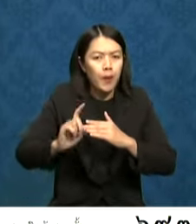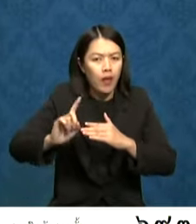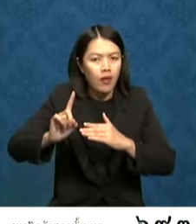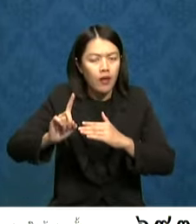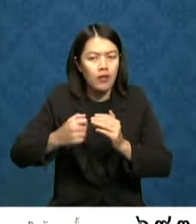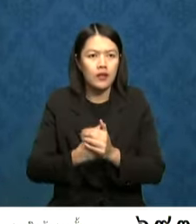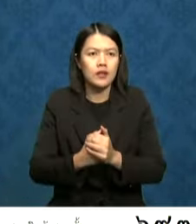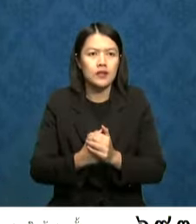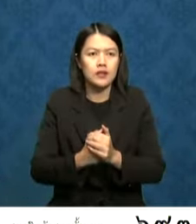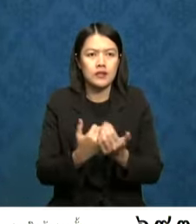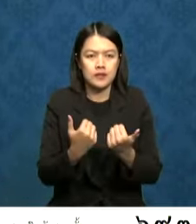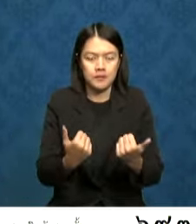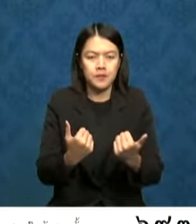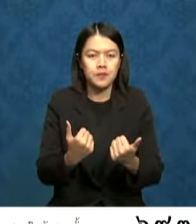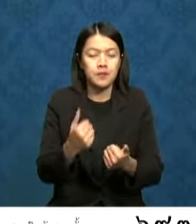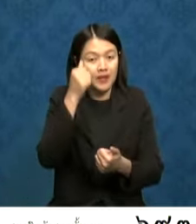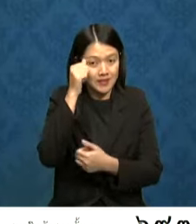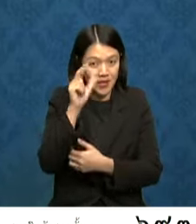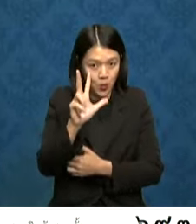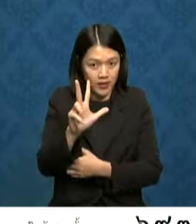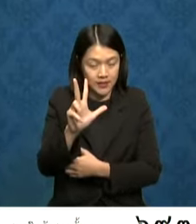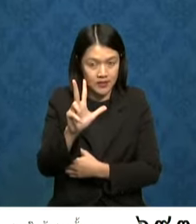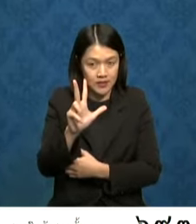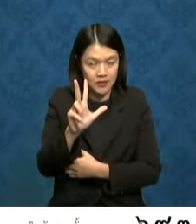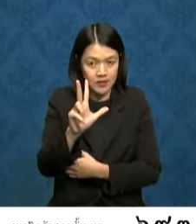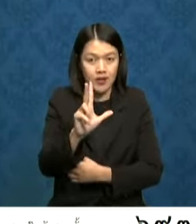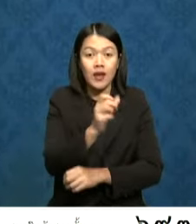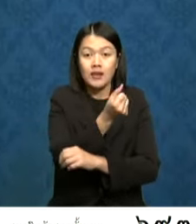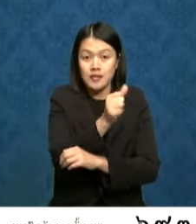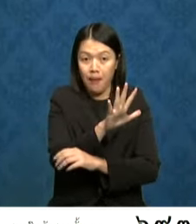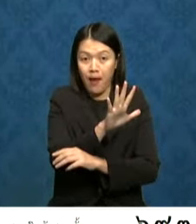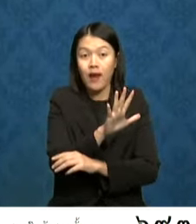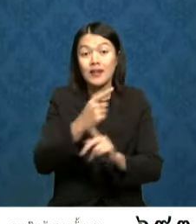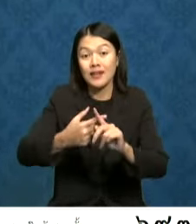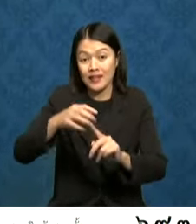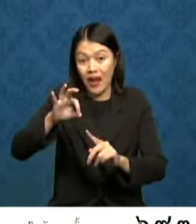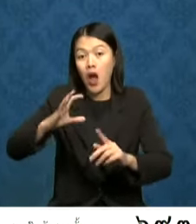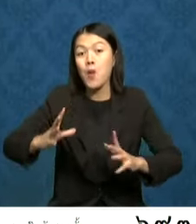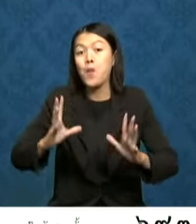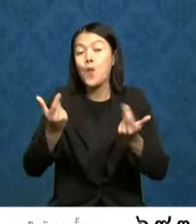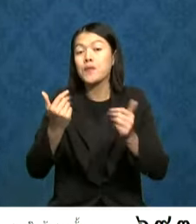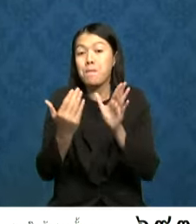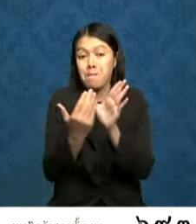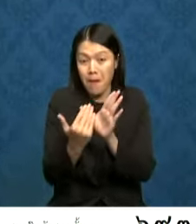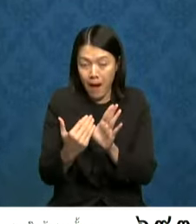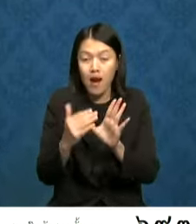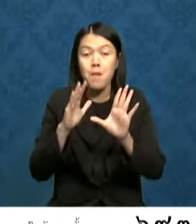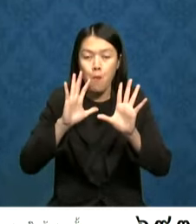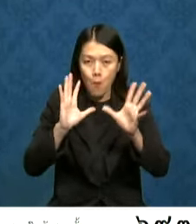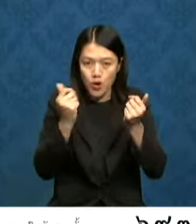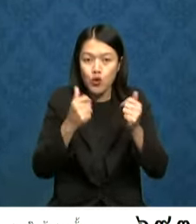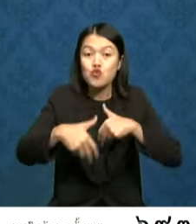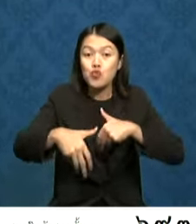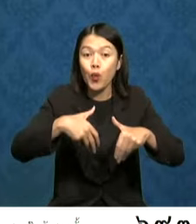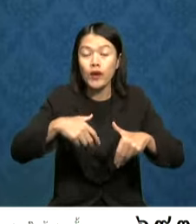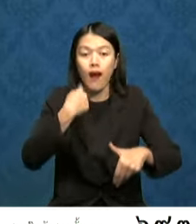ไหนค่ะแต่ที่แน่ๆเนี่ยอีกประมาณ 3วันค่ะก็คือถึงวันที่15กันยายนนี้ค่ะจะหมดเขตในการลงทะเบียนค่ะถ้าประชา